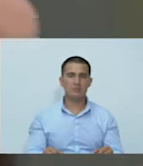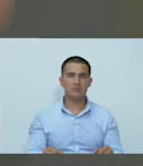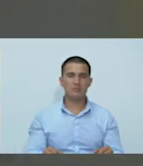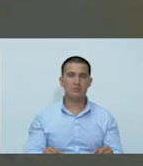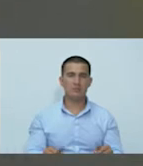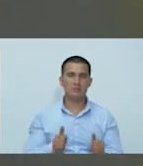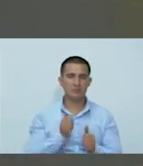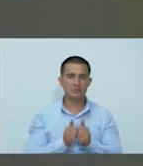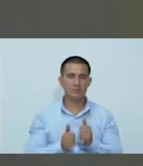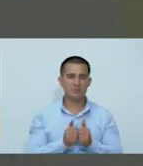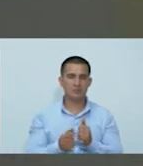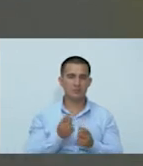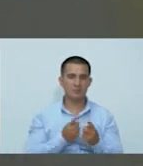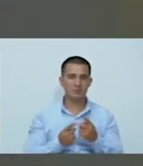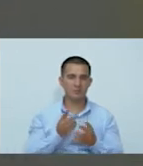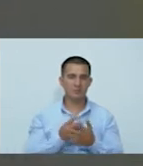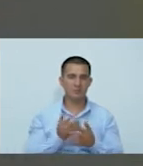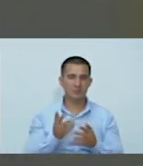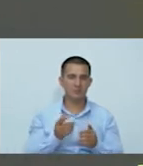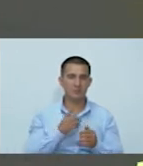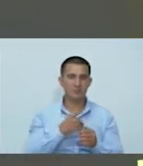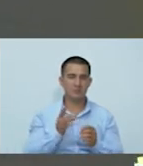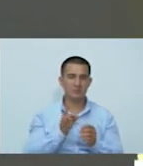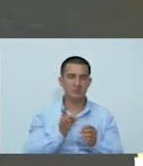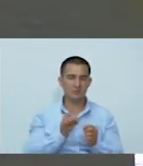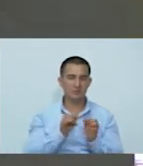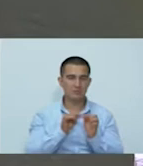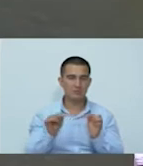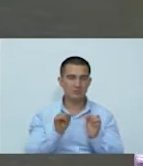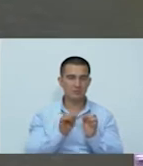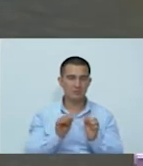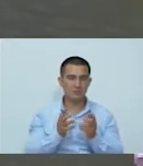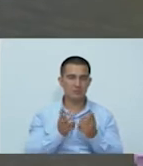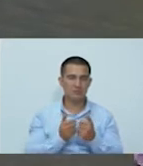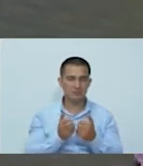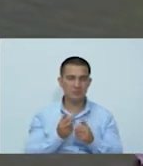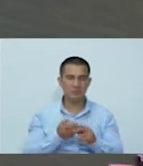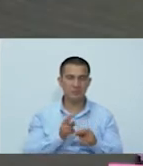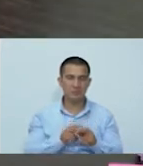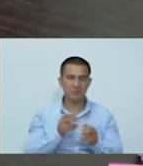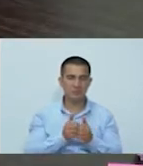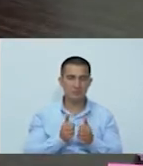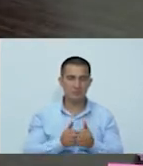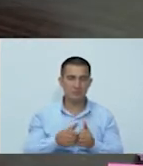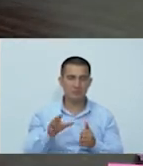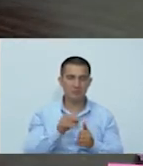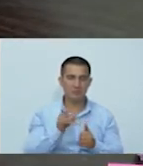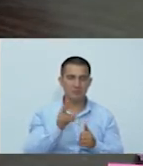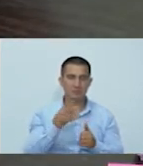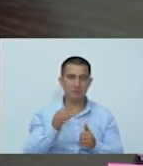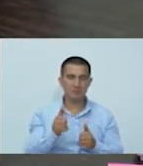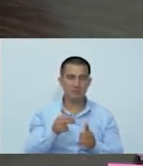Har bitta qatorni tayyorlab oldik. Endi bu qatorlarni bir-biri bilan yelimlab yopishtiramiz. Buning